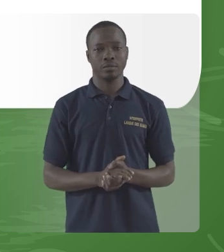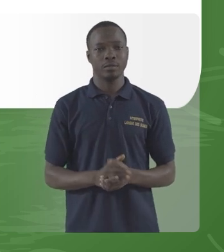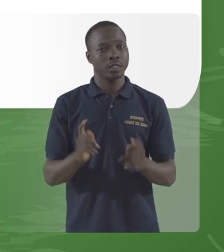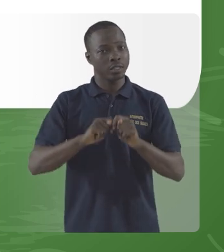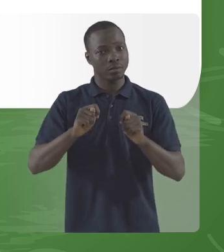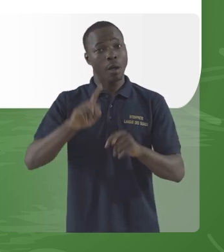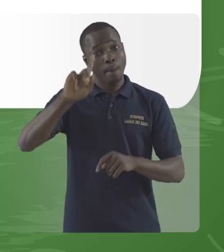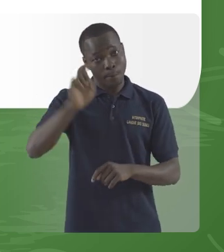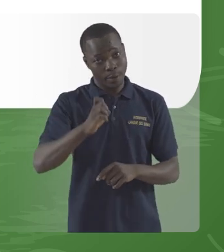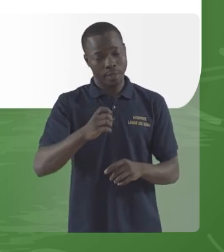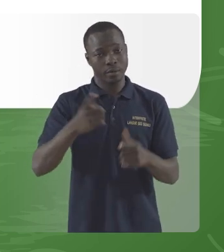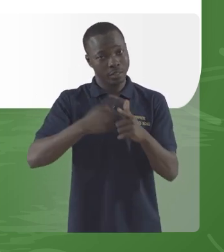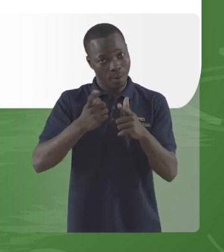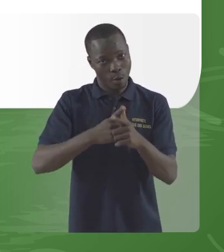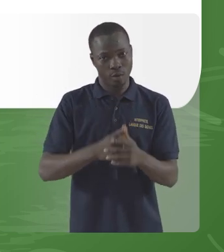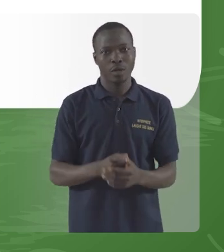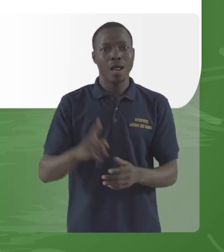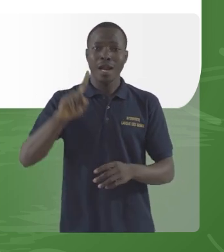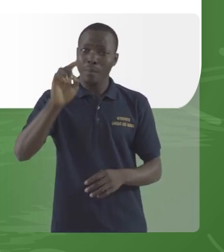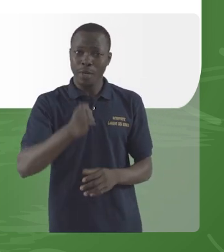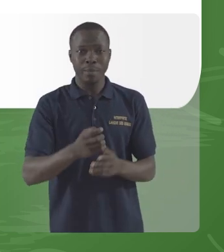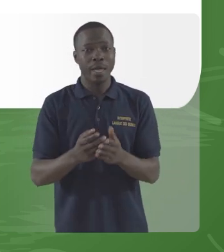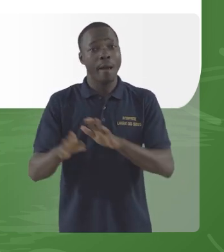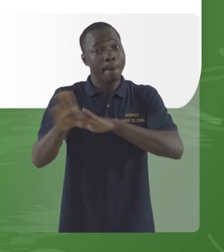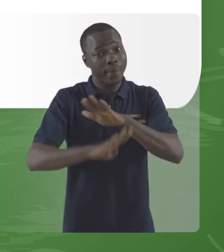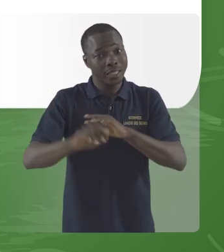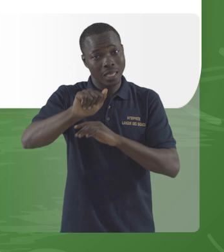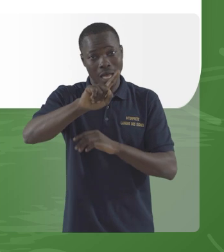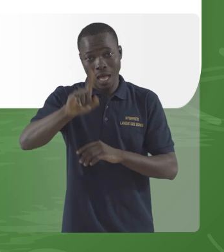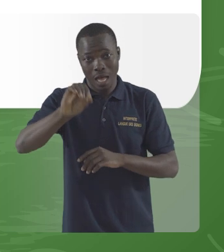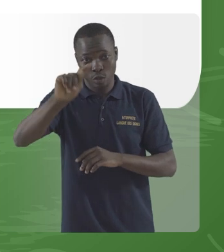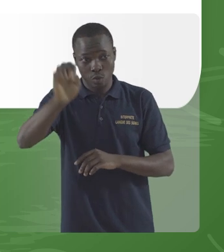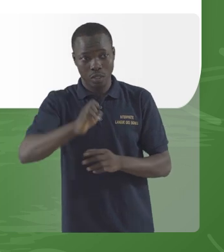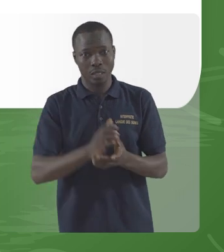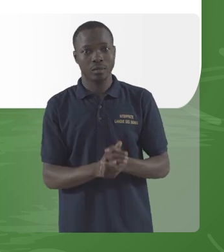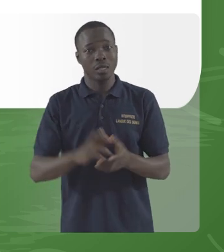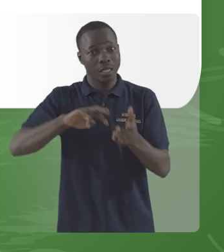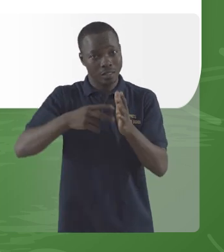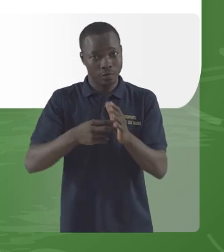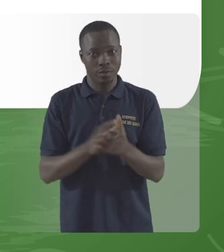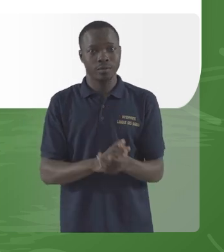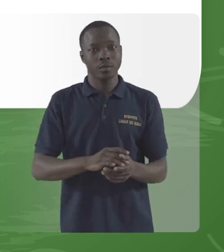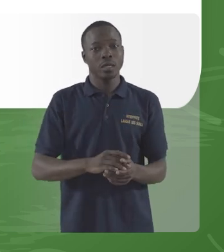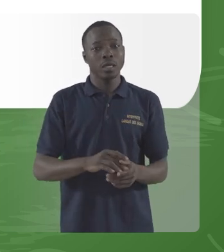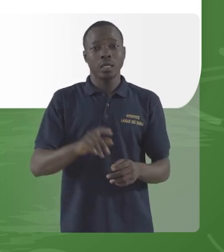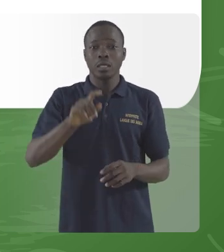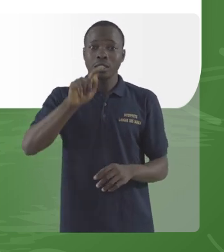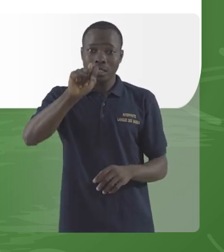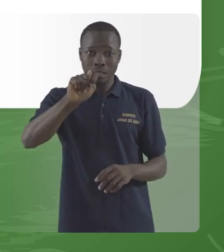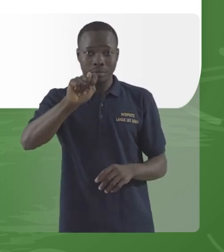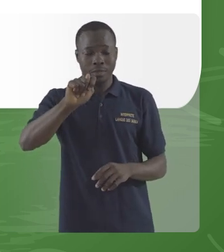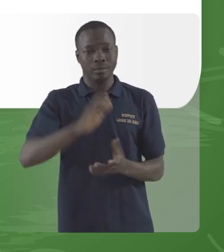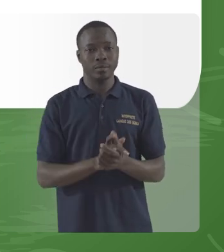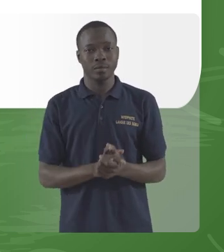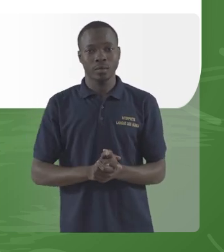Premier élément, la première base azotée, c'est-à-dire la thymine, du